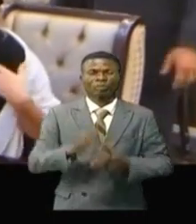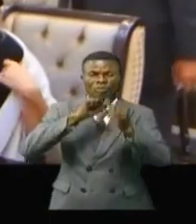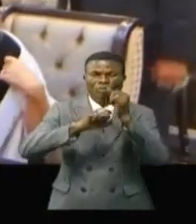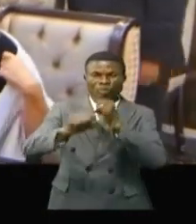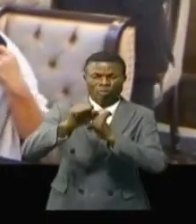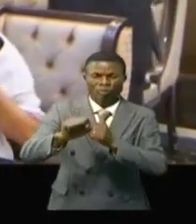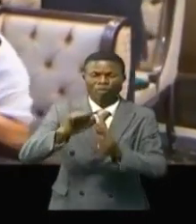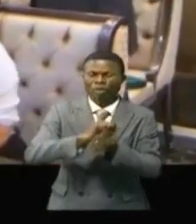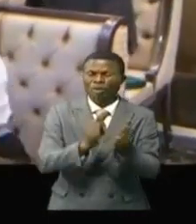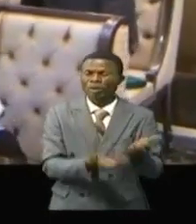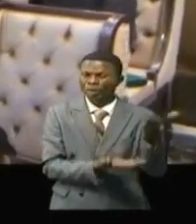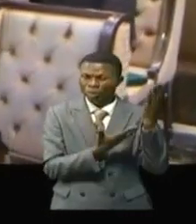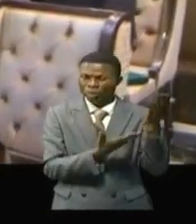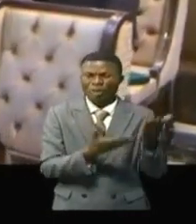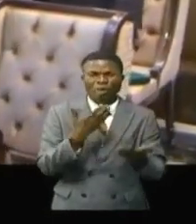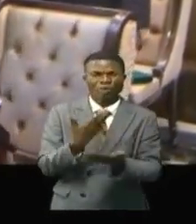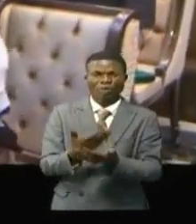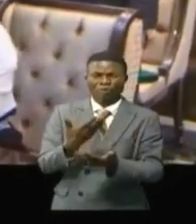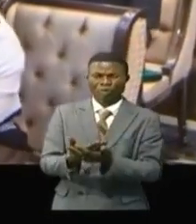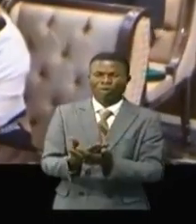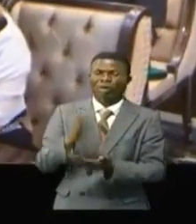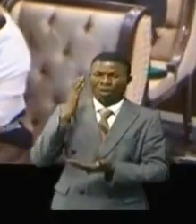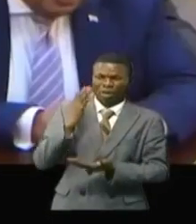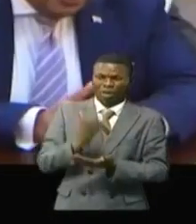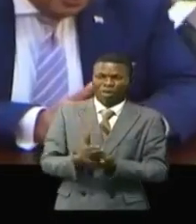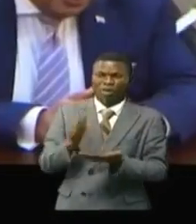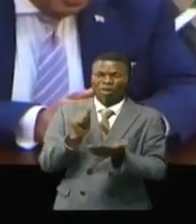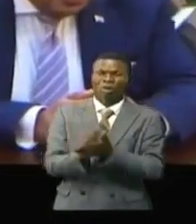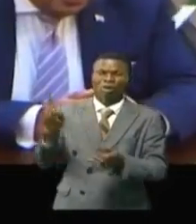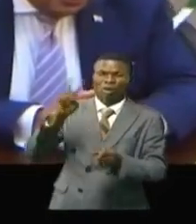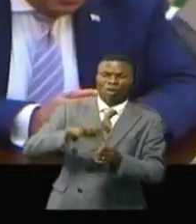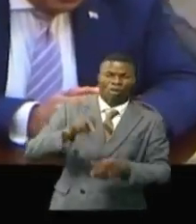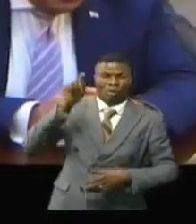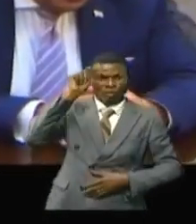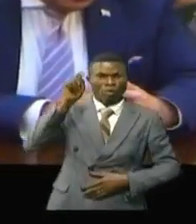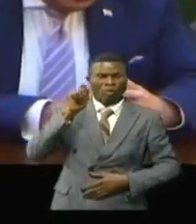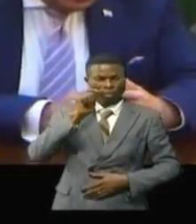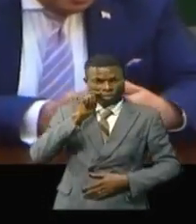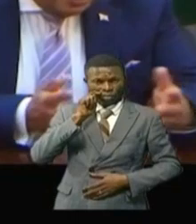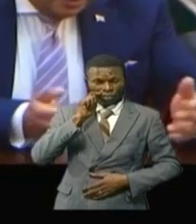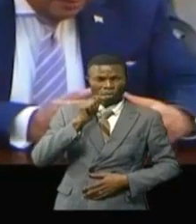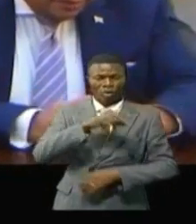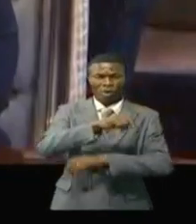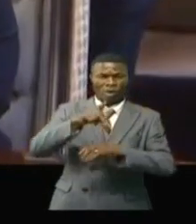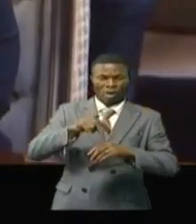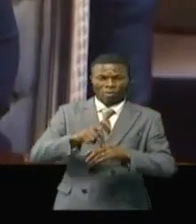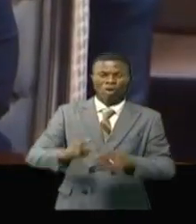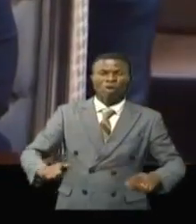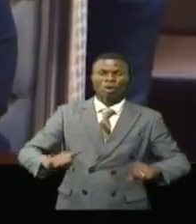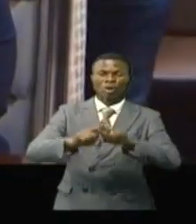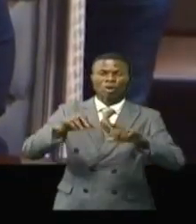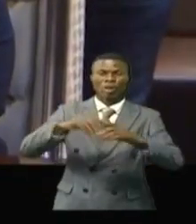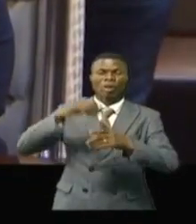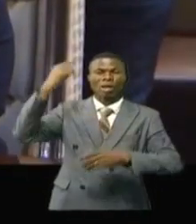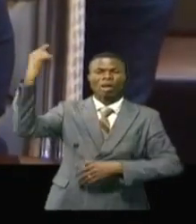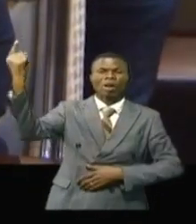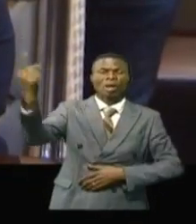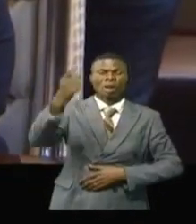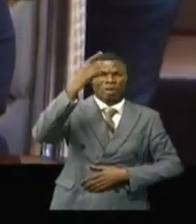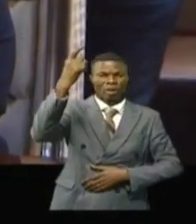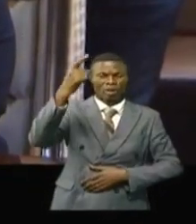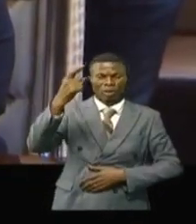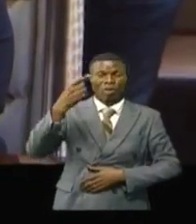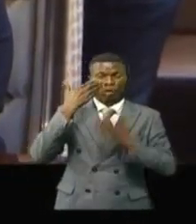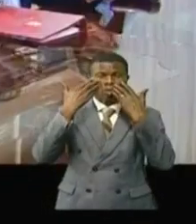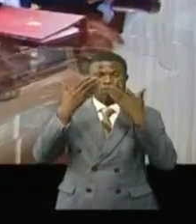la nécessité et l'urgence de lutter contre les violences sexuelles en période de conflit à travers le monde, c'est le